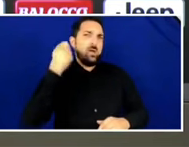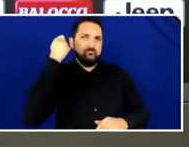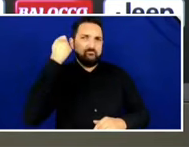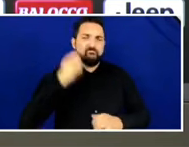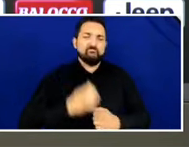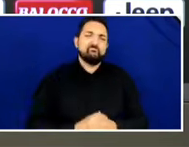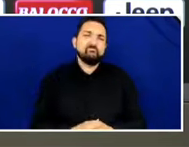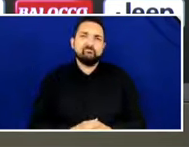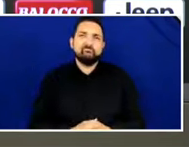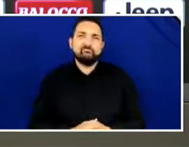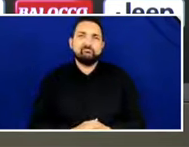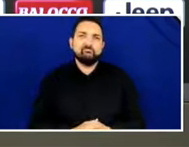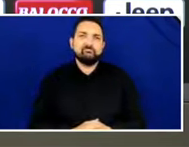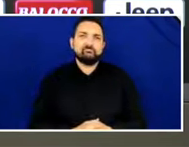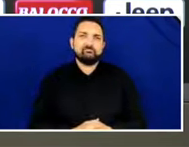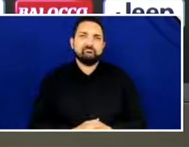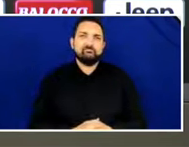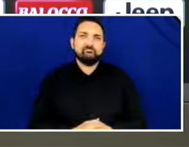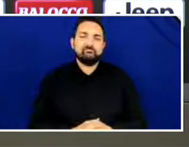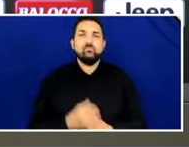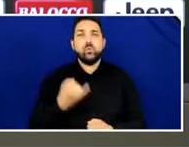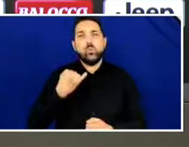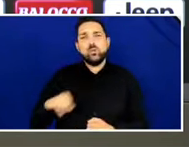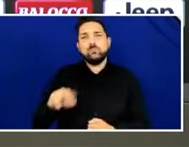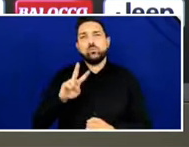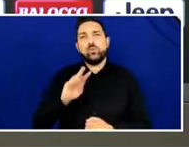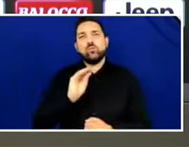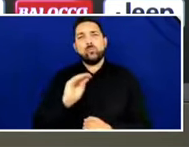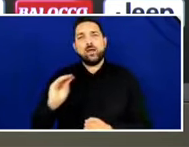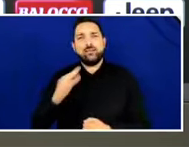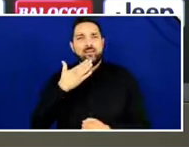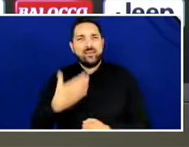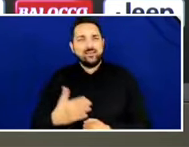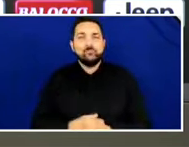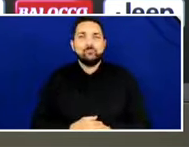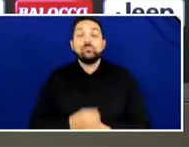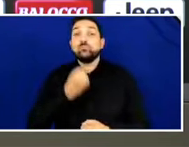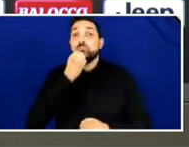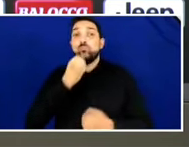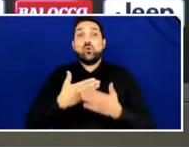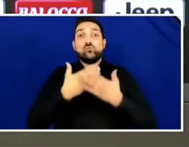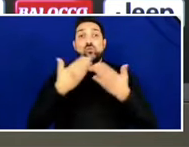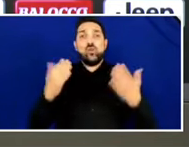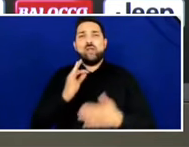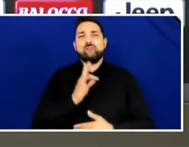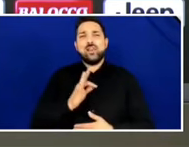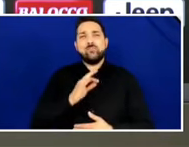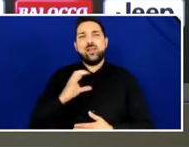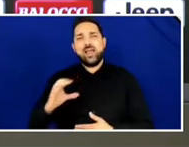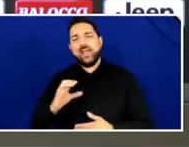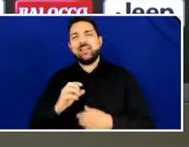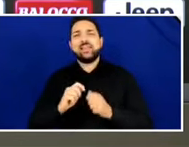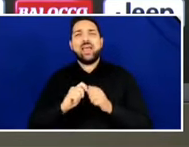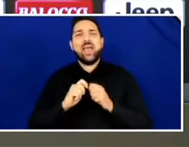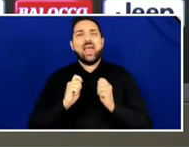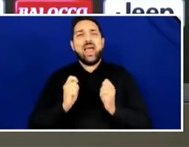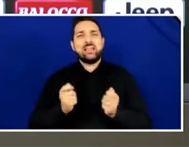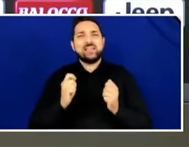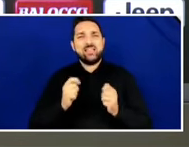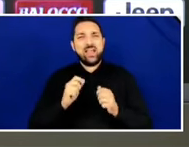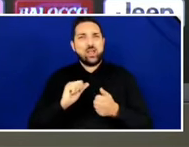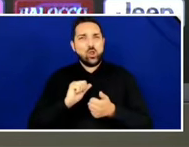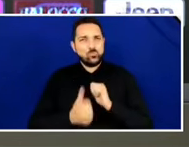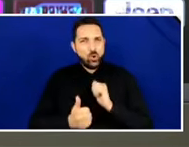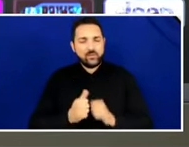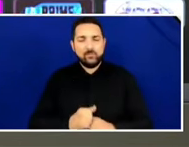parte ultime due domande Grazie buongiorno Filippo cornacchia la Gazzetta dello Sport le volo chiedere se dopo la doppia